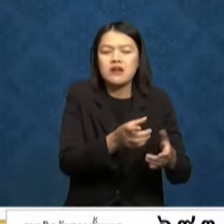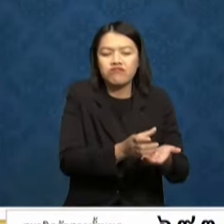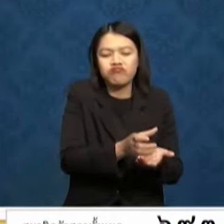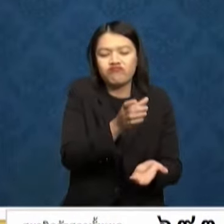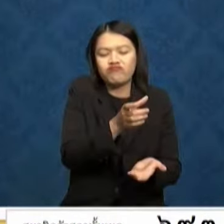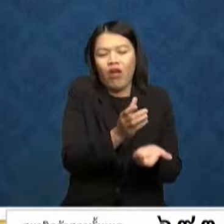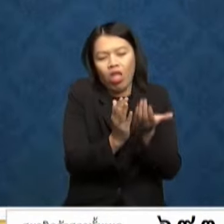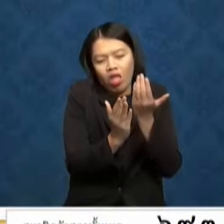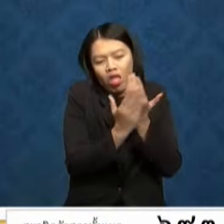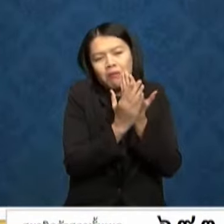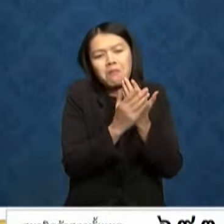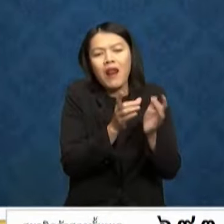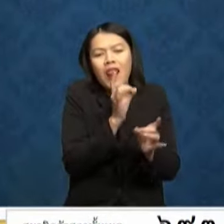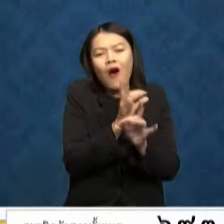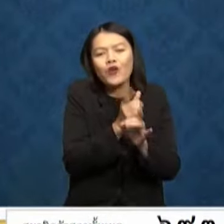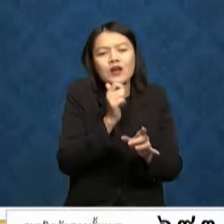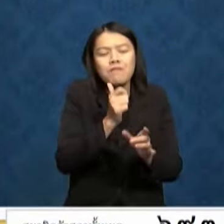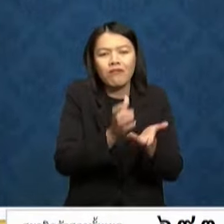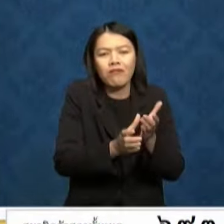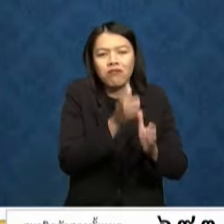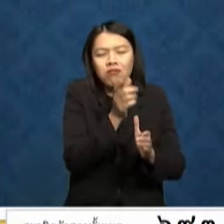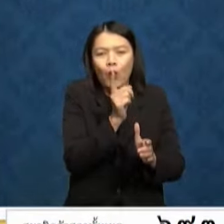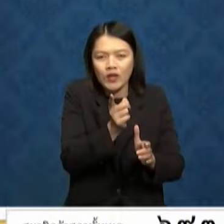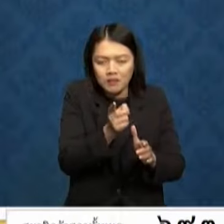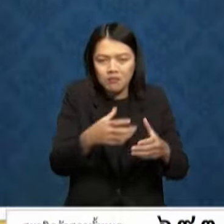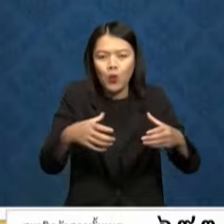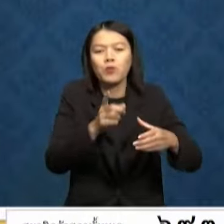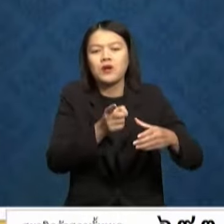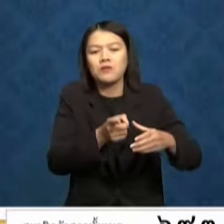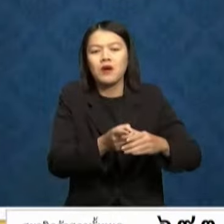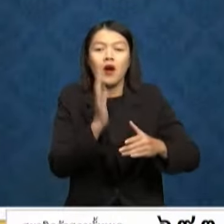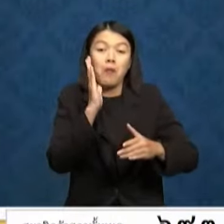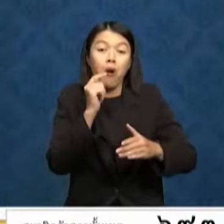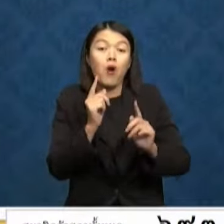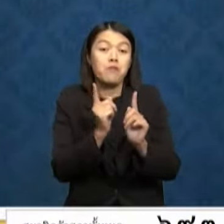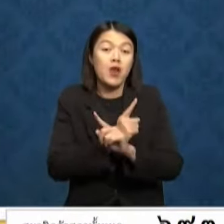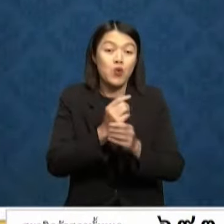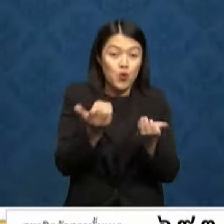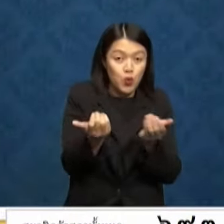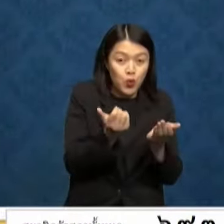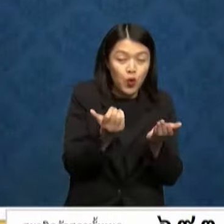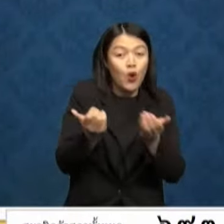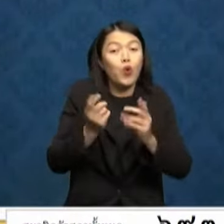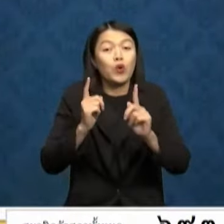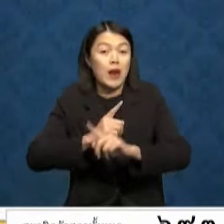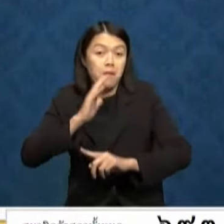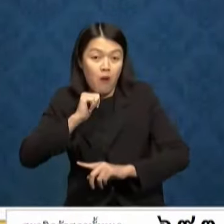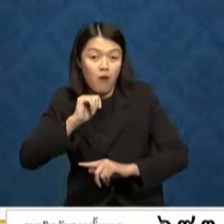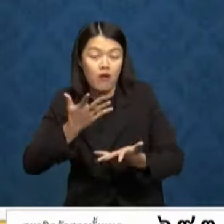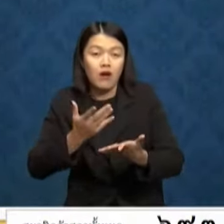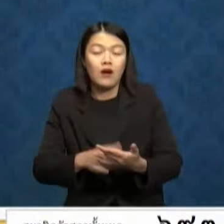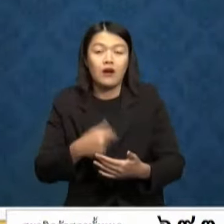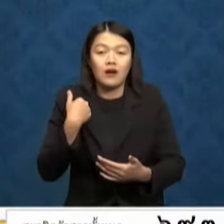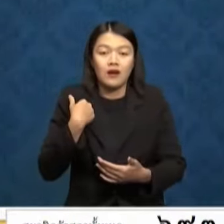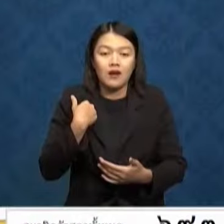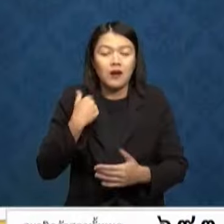เขียนฉลากเพิ่มเติมมีบ้างที่พ่อแทนลูกมีบ้างที่ลูกแทนพ่อมี